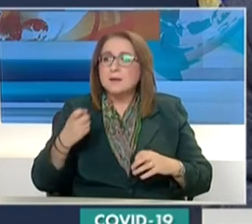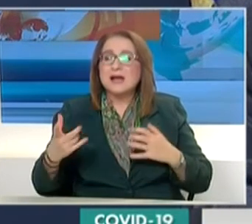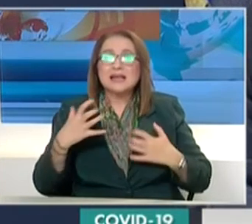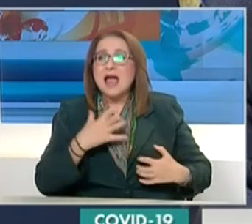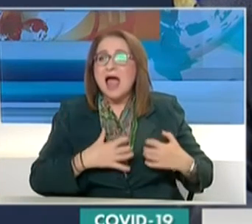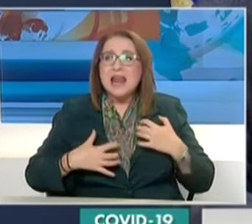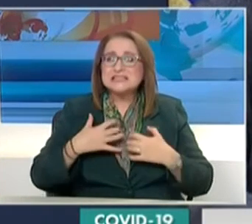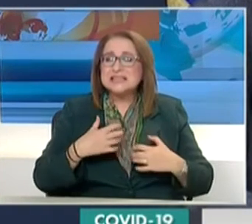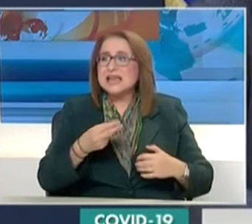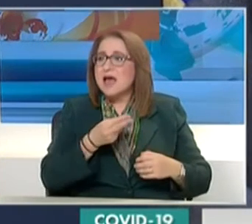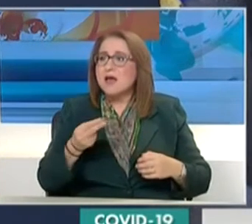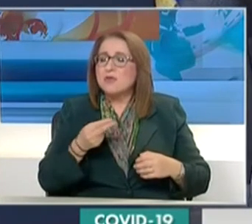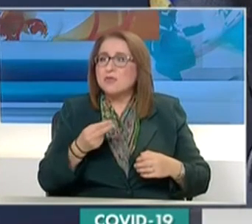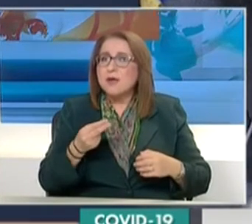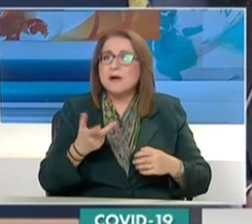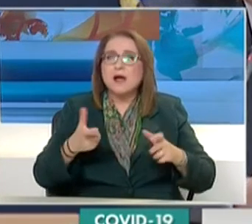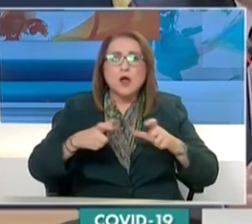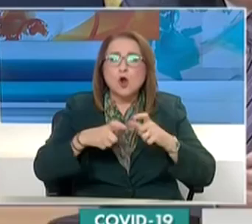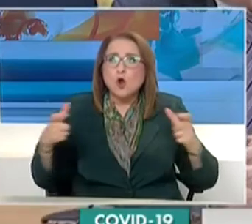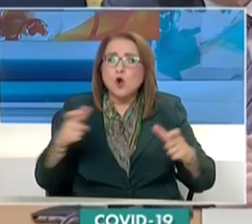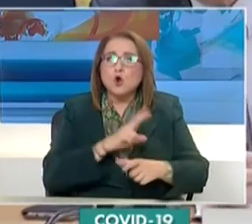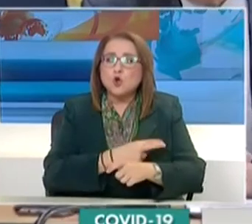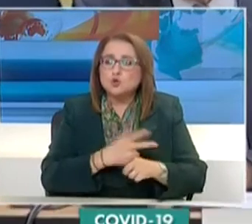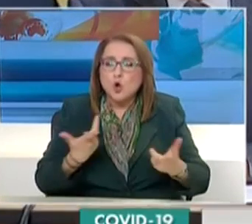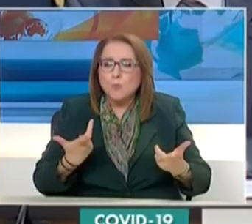με το νοσοκομείο, ότι ίσως έπρεπε να κλείσει και να